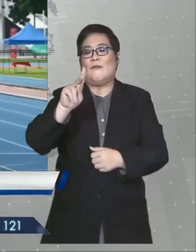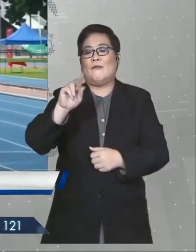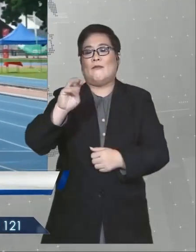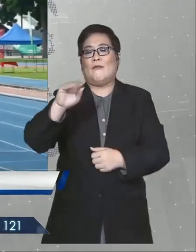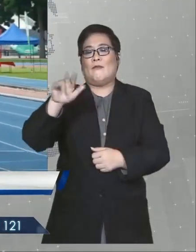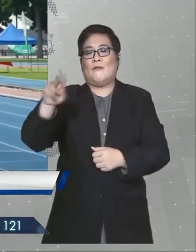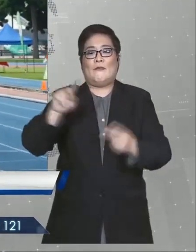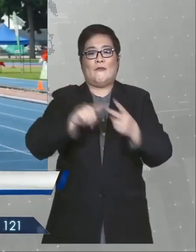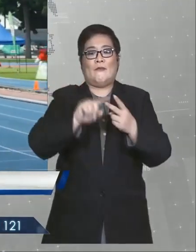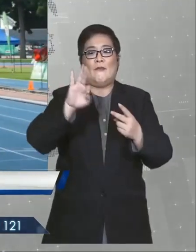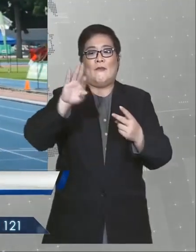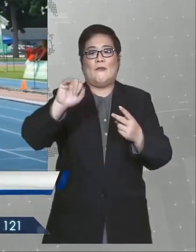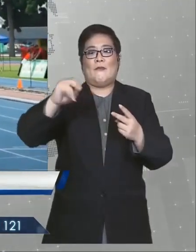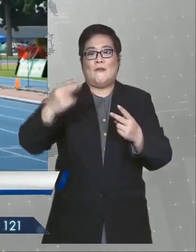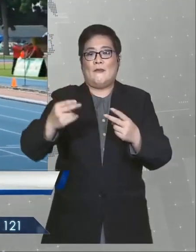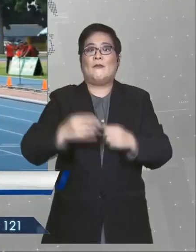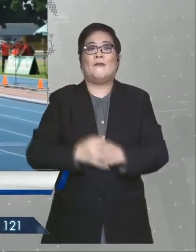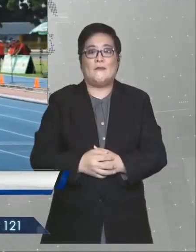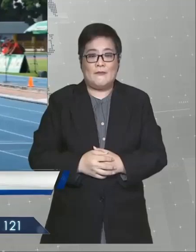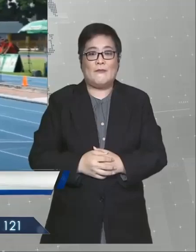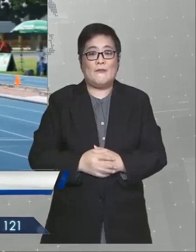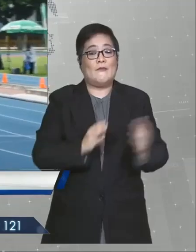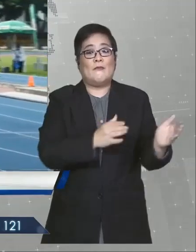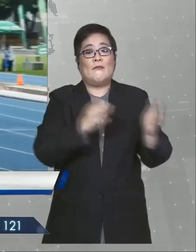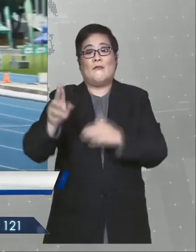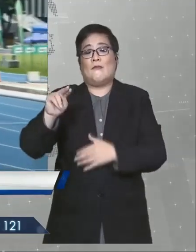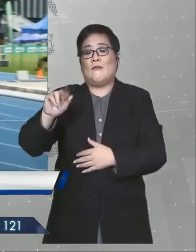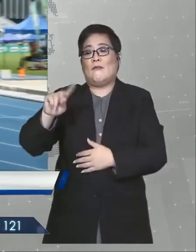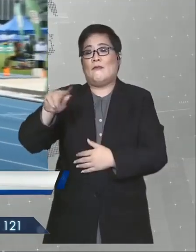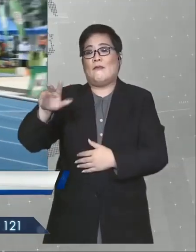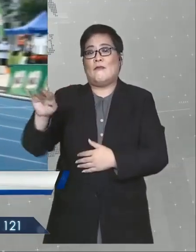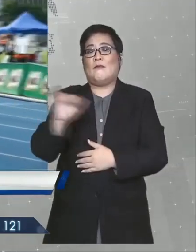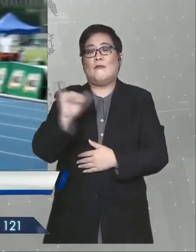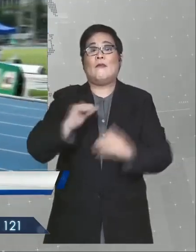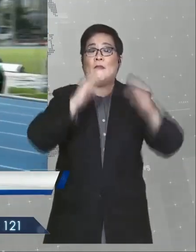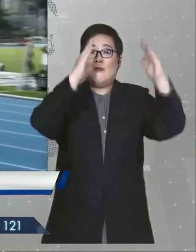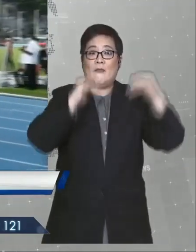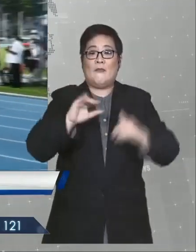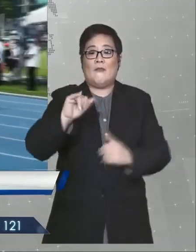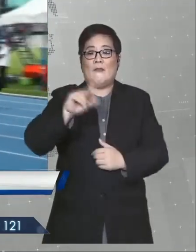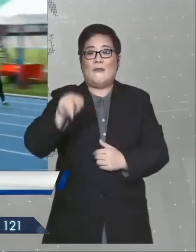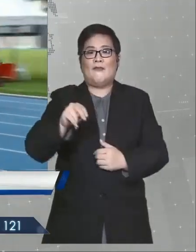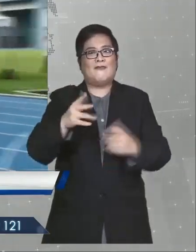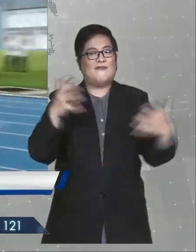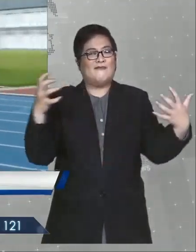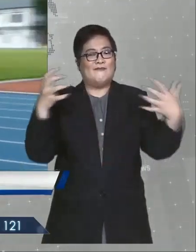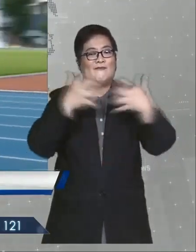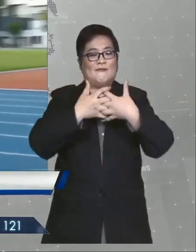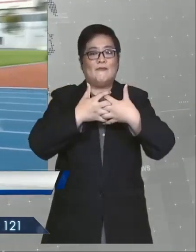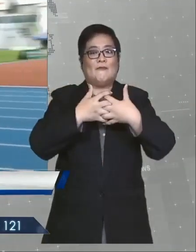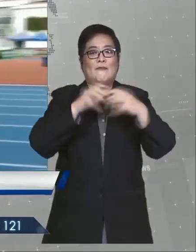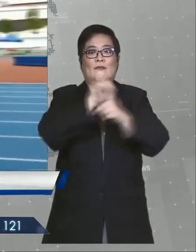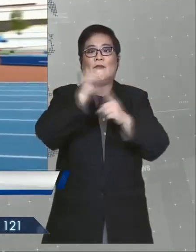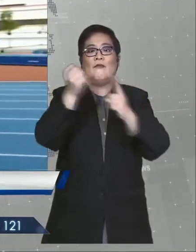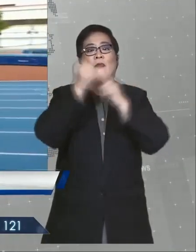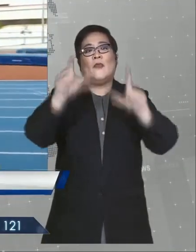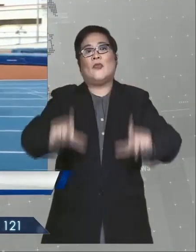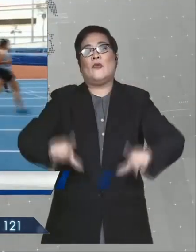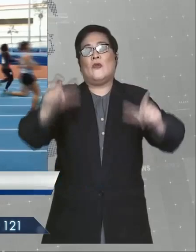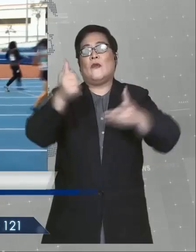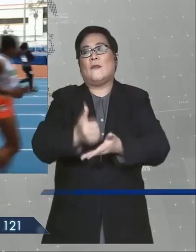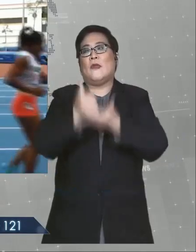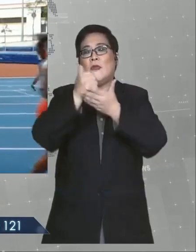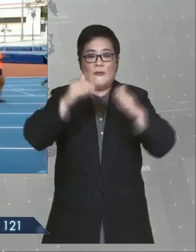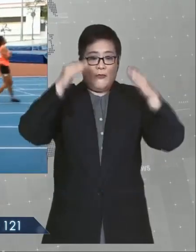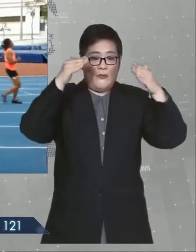Malam Shelly dan Siti Fatimah Muhammad. Dalam pada itu, Nazmizan turut berharap Azrin cepat menyesuaikan diri dengan keadaan di Tokyo bagi membantunya lebih